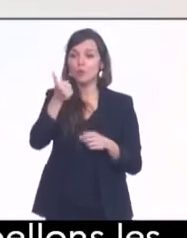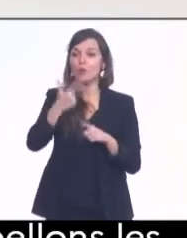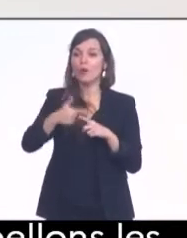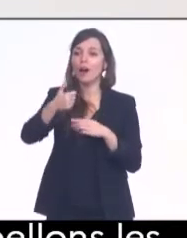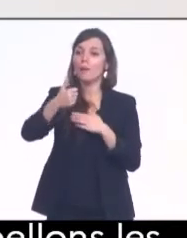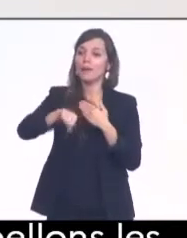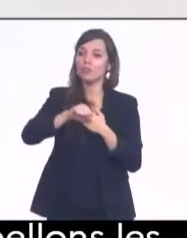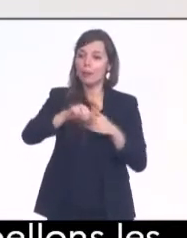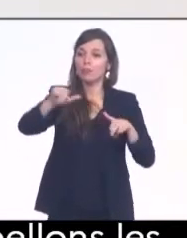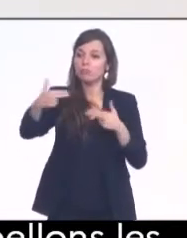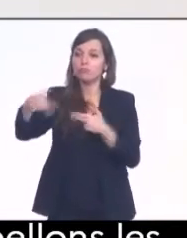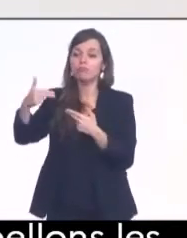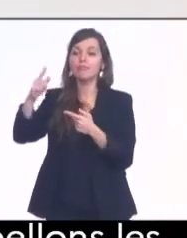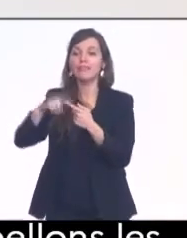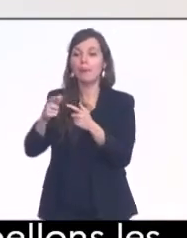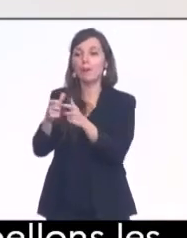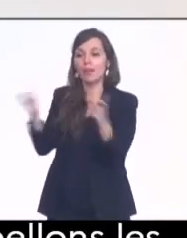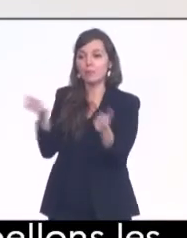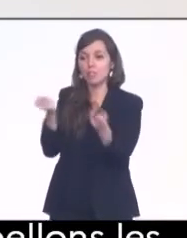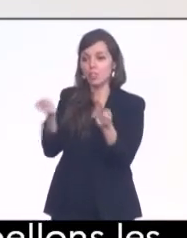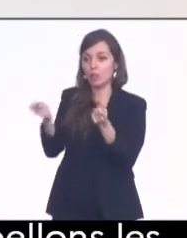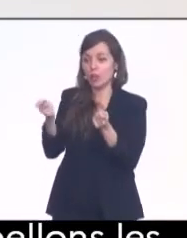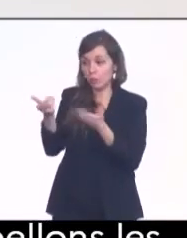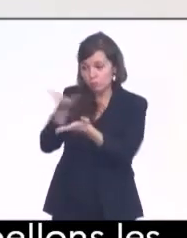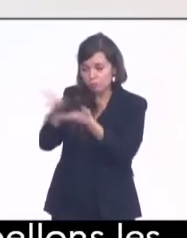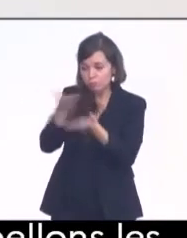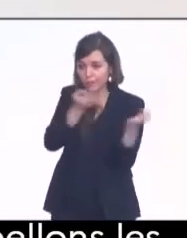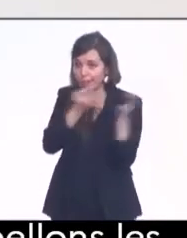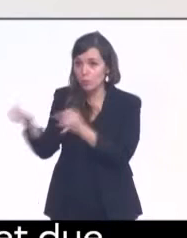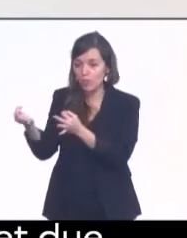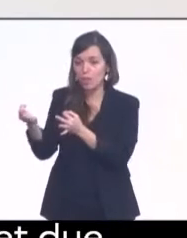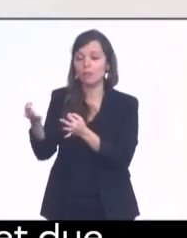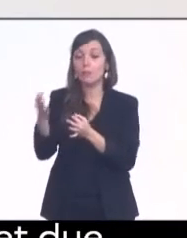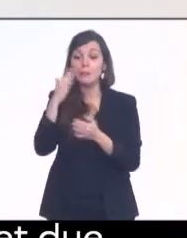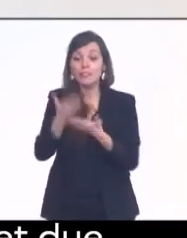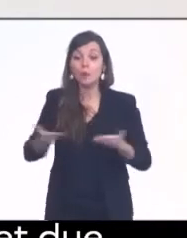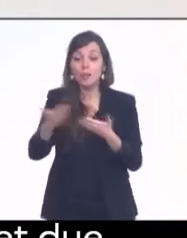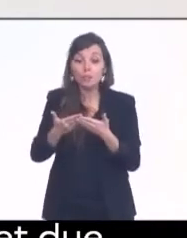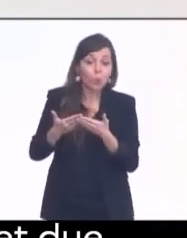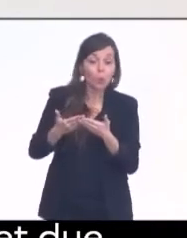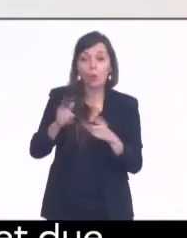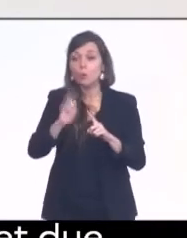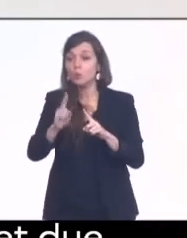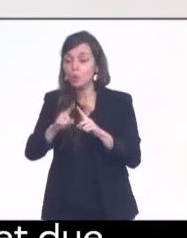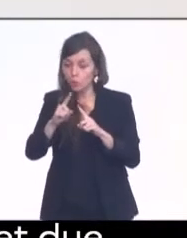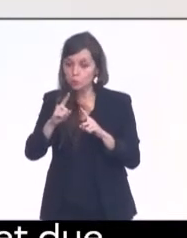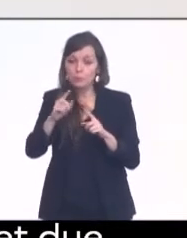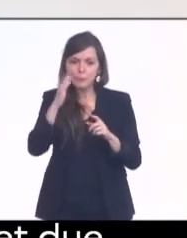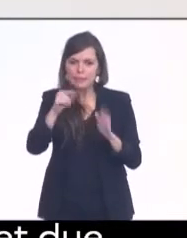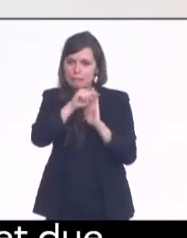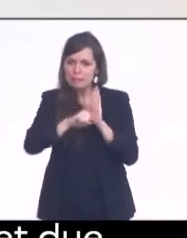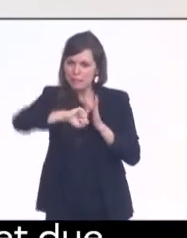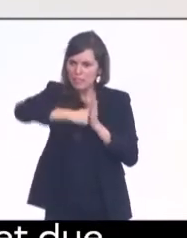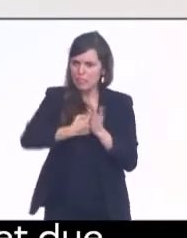régulières avec les organismes gestionnaires nous permettent justement d'être réactifs, excessivement réactifs quand il y a, je dirais, des applications beaucoup trop